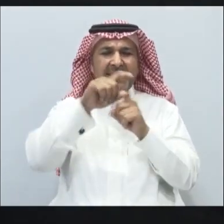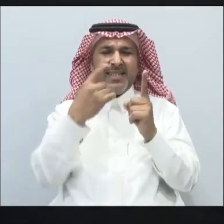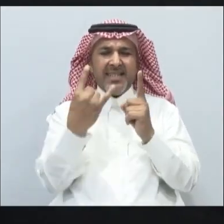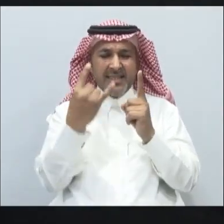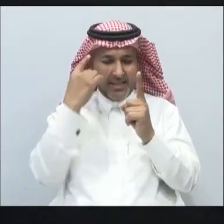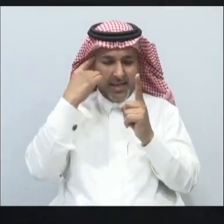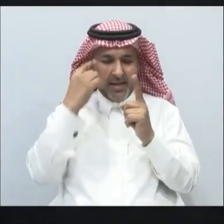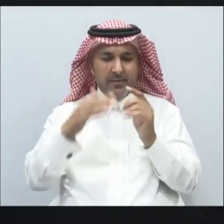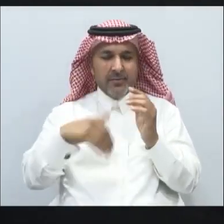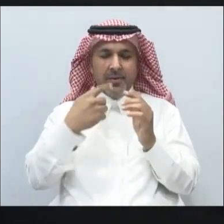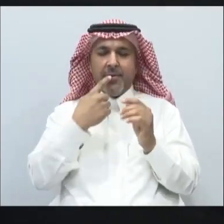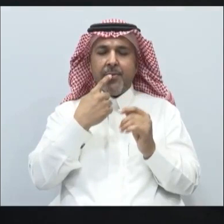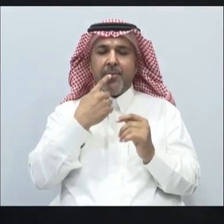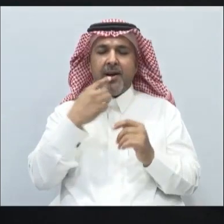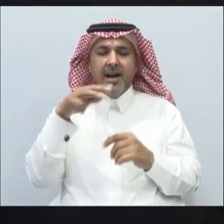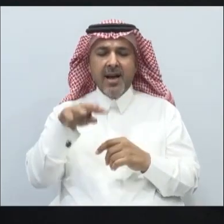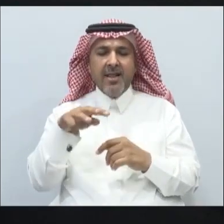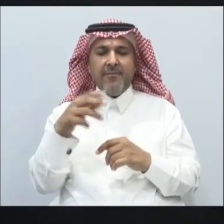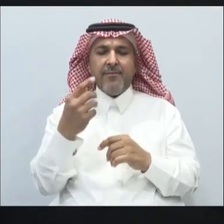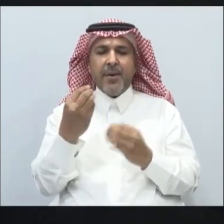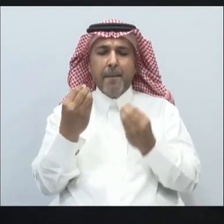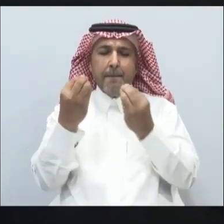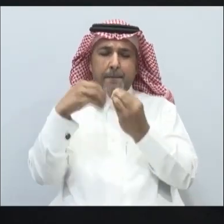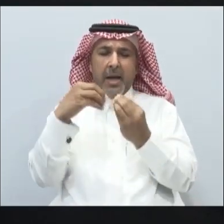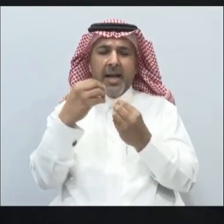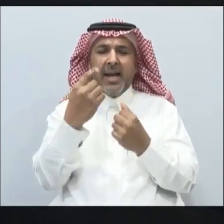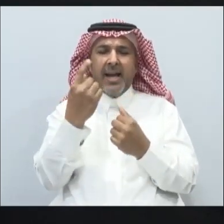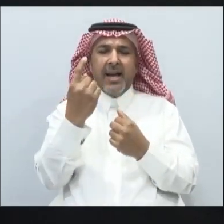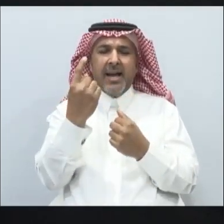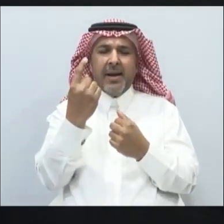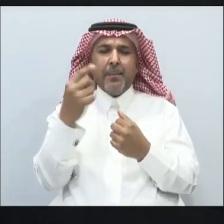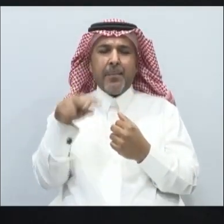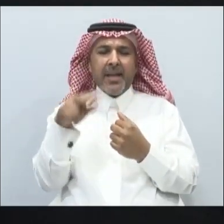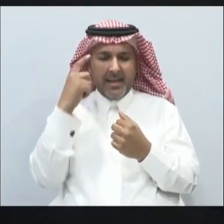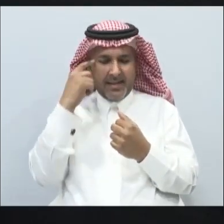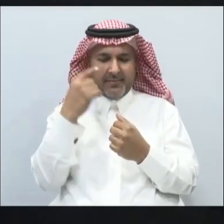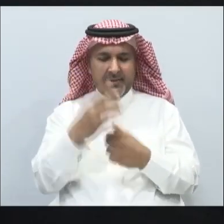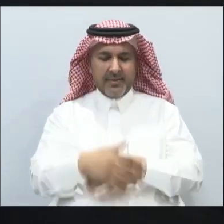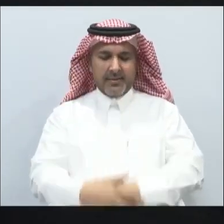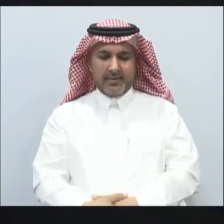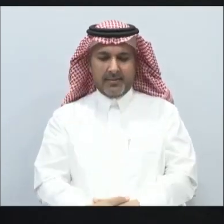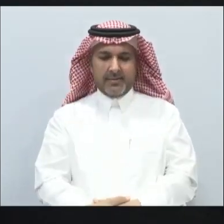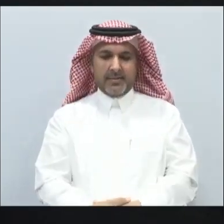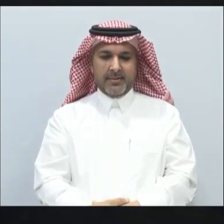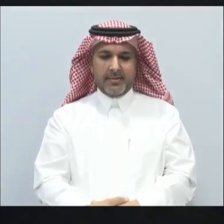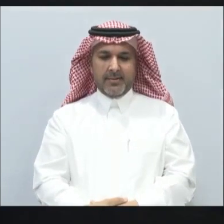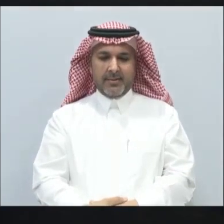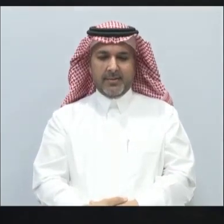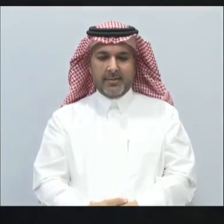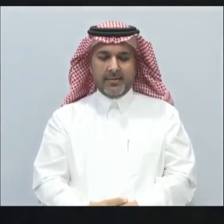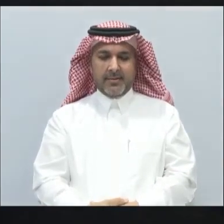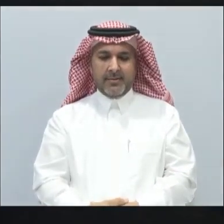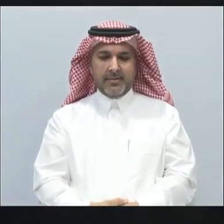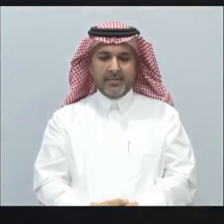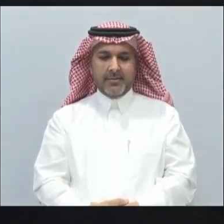اضيفت لل 1000 فادخل المبلغ الجديد اللي هو يعتبر 1100 فيطلع المبلغ اللي بيربح هو عباره عن